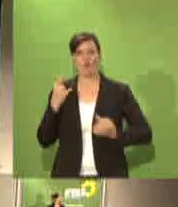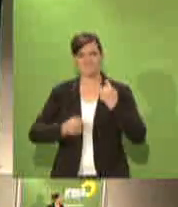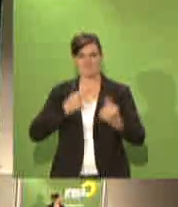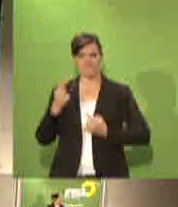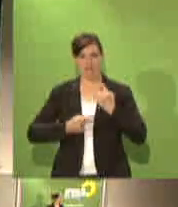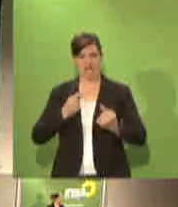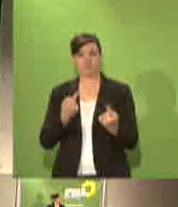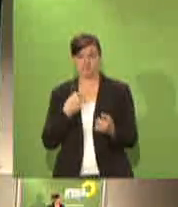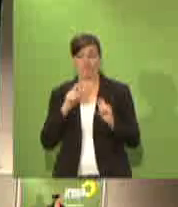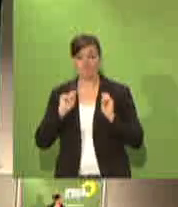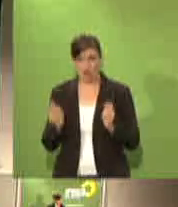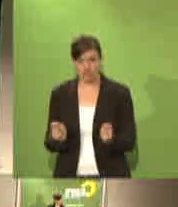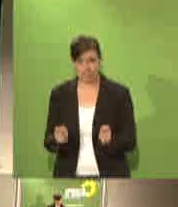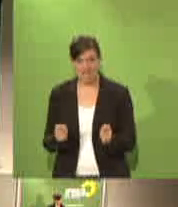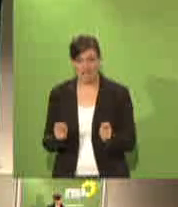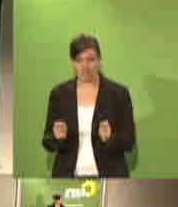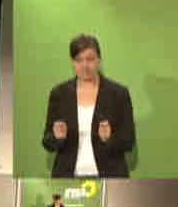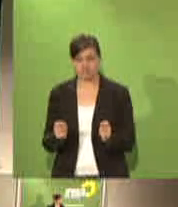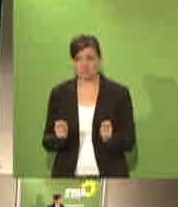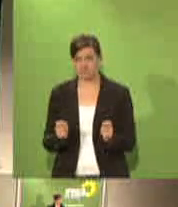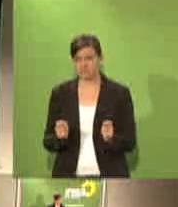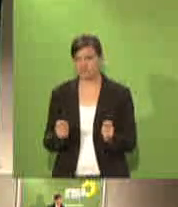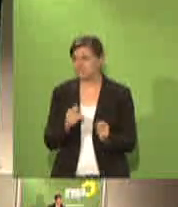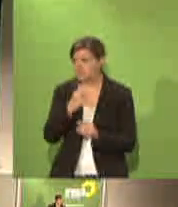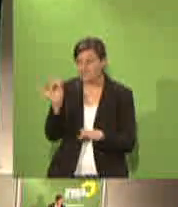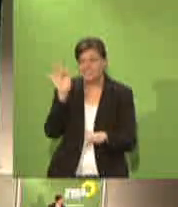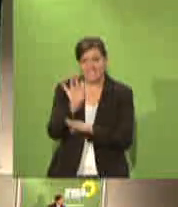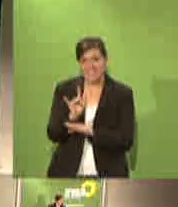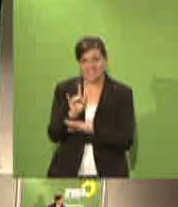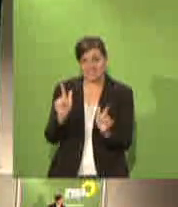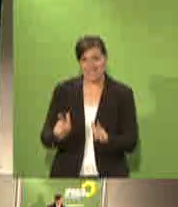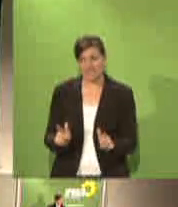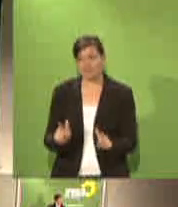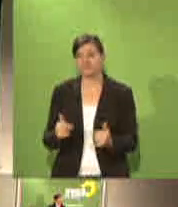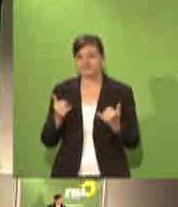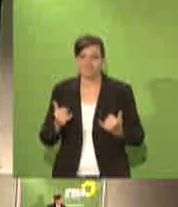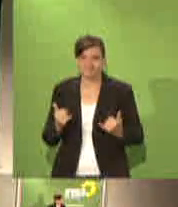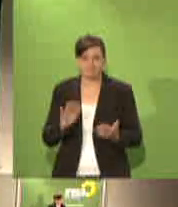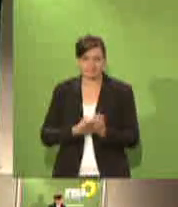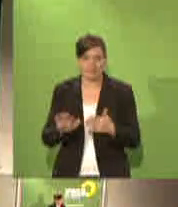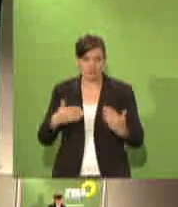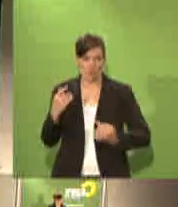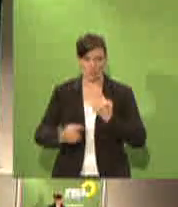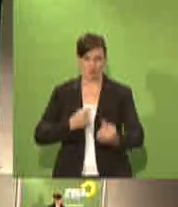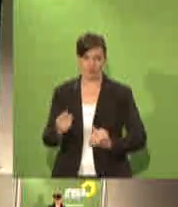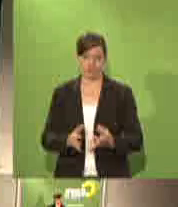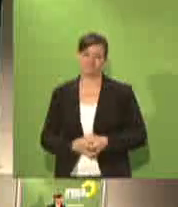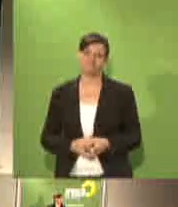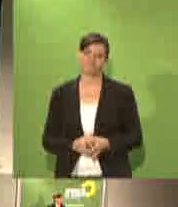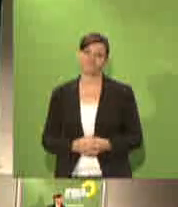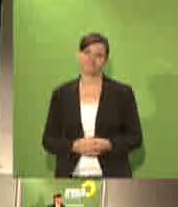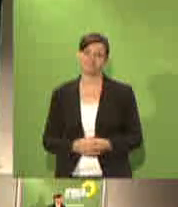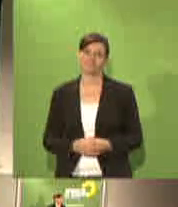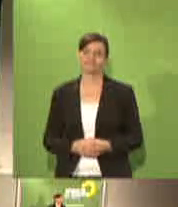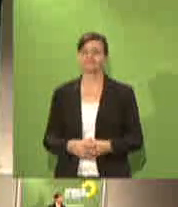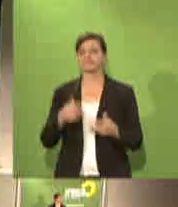das vorschlagen. Und da ich niemanden sehe, der dagegen Einspruch erhebt, machen wir das an dieser Stelle auch so. Und dann bitte